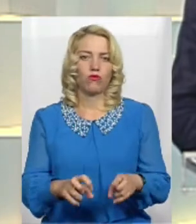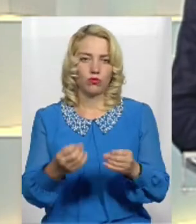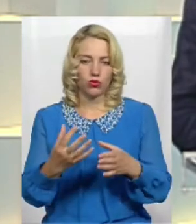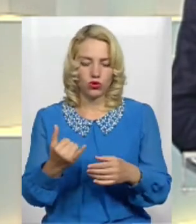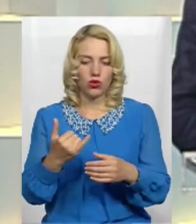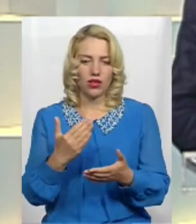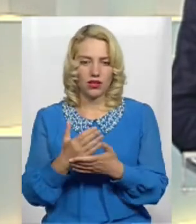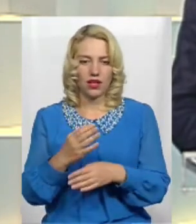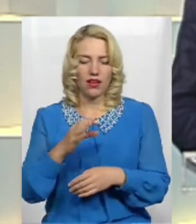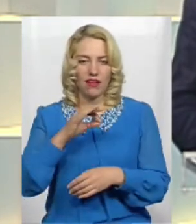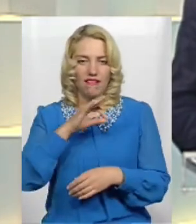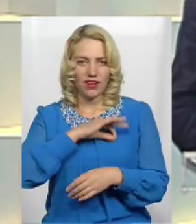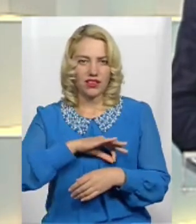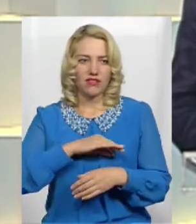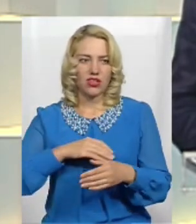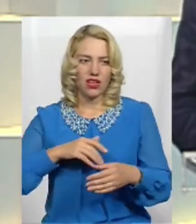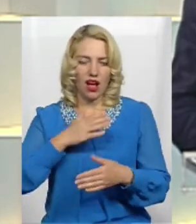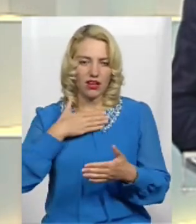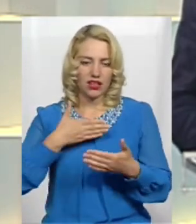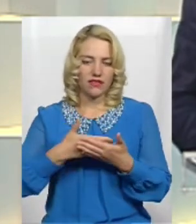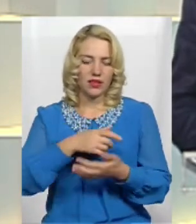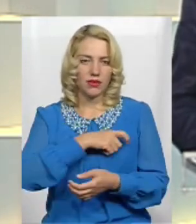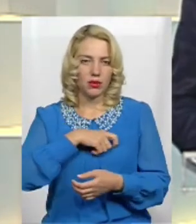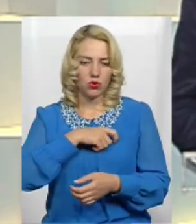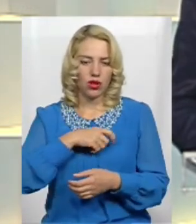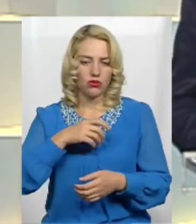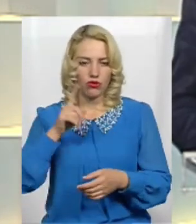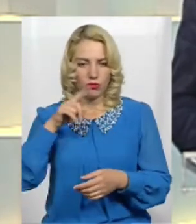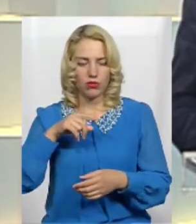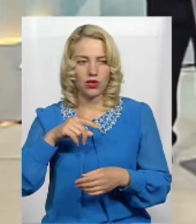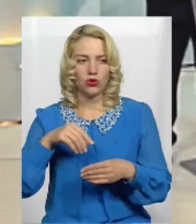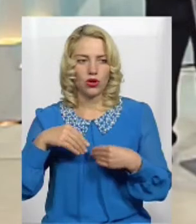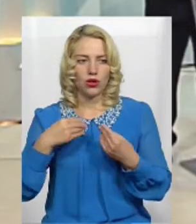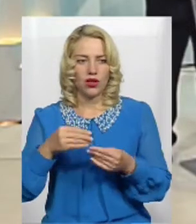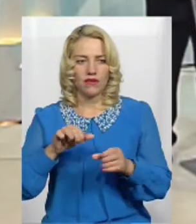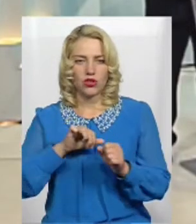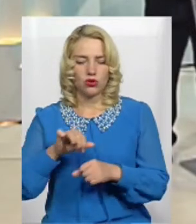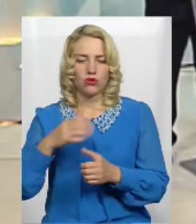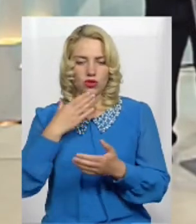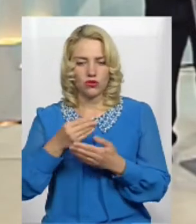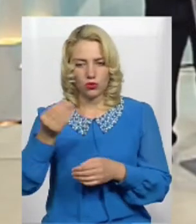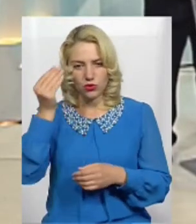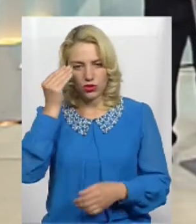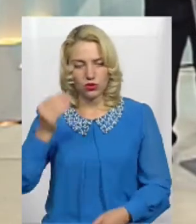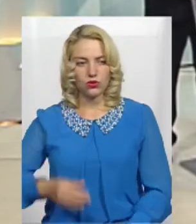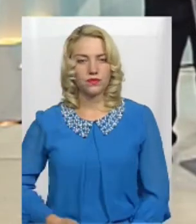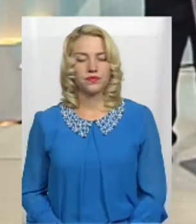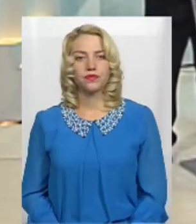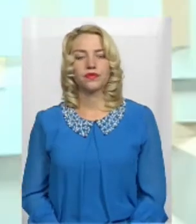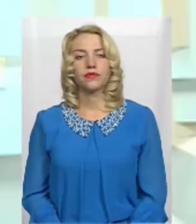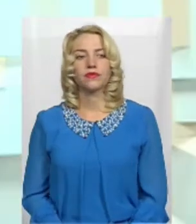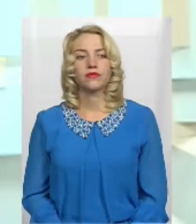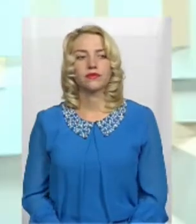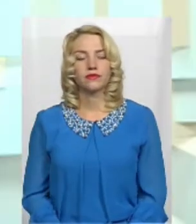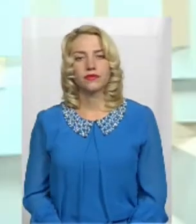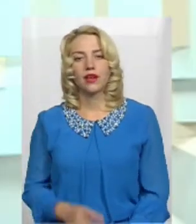із найактивніших депутатів, активно виступаю, вмію поставити позицію, відстояти. І дякую за